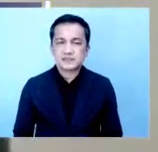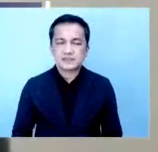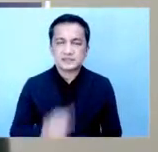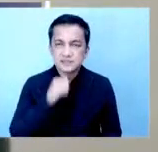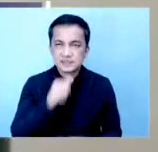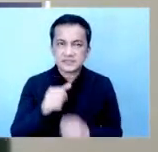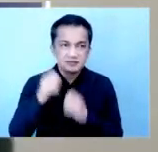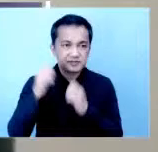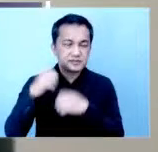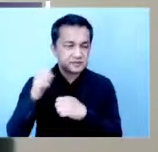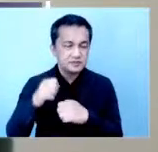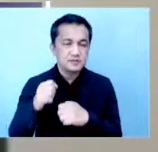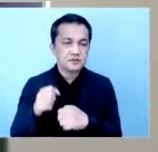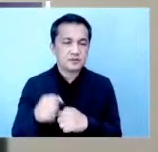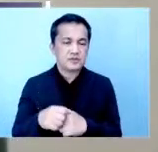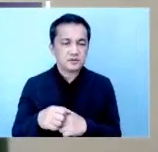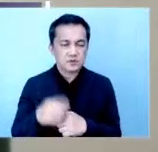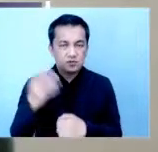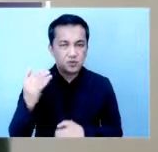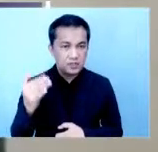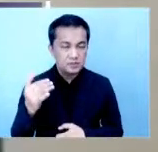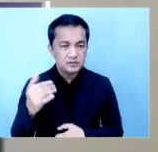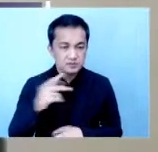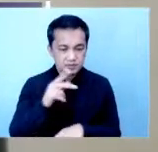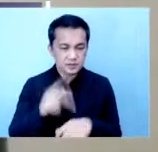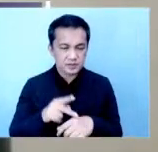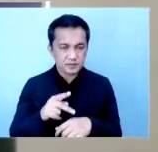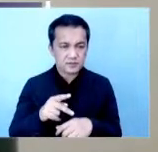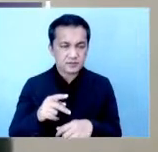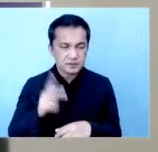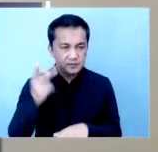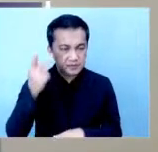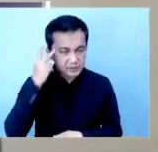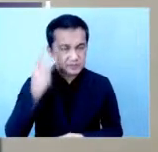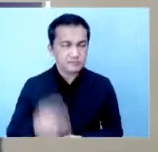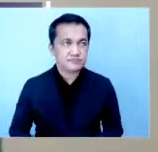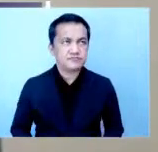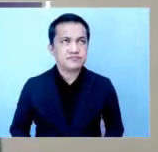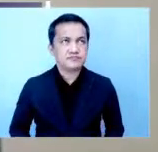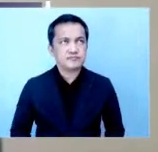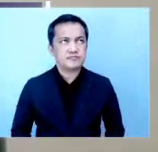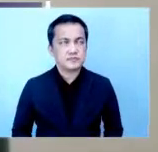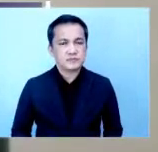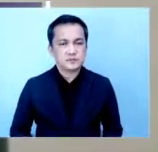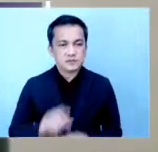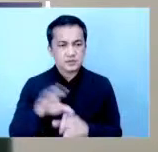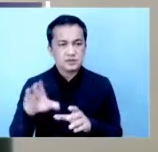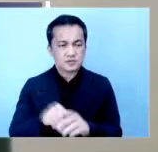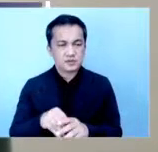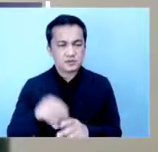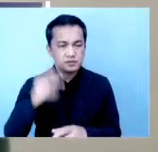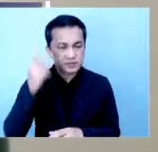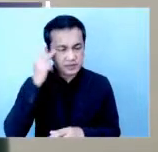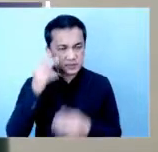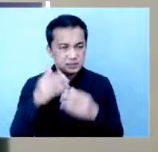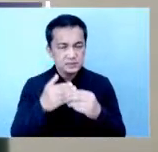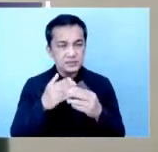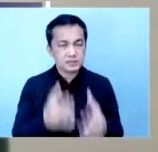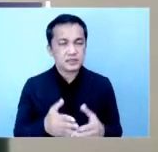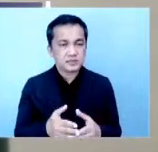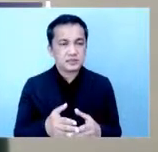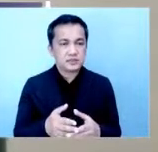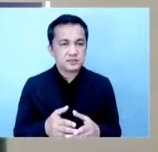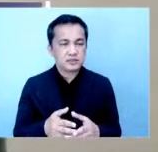Kasi usually in Philippine politics, kapag isinasangkot ang isang political leader sa